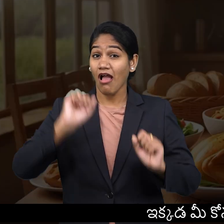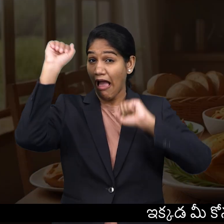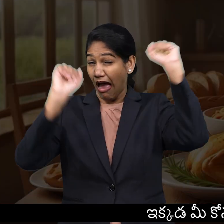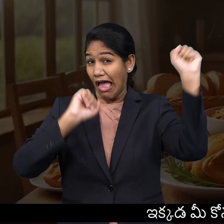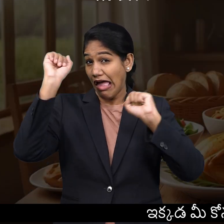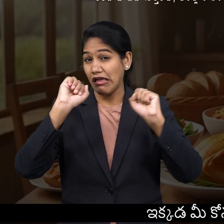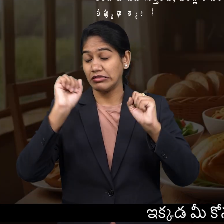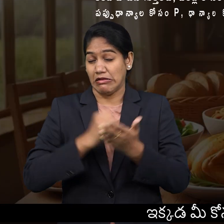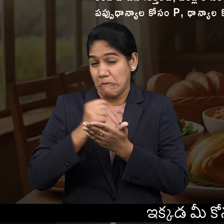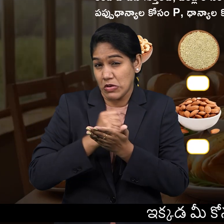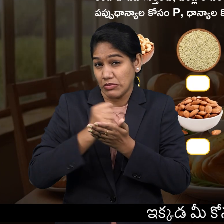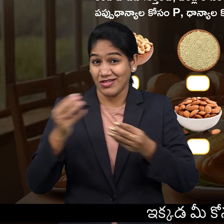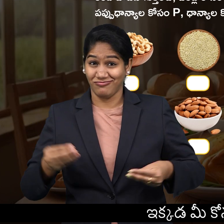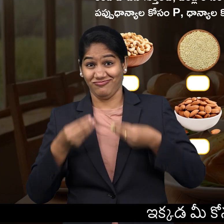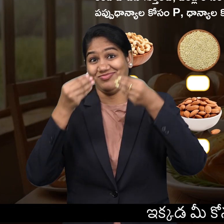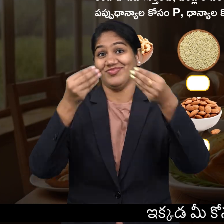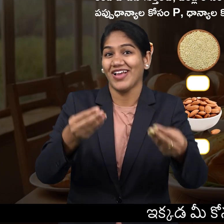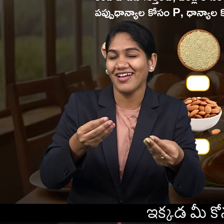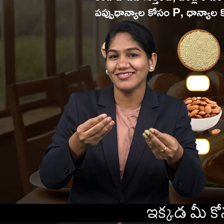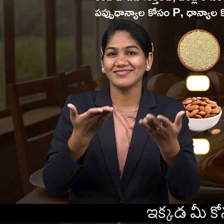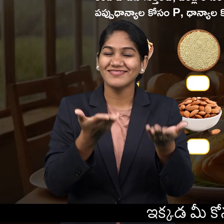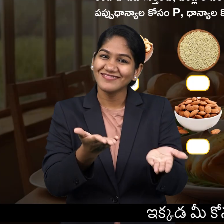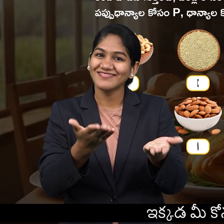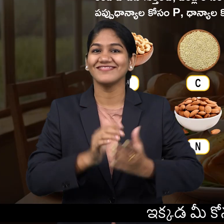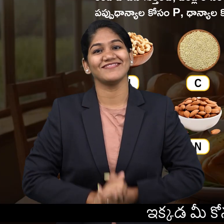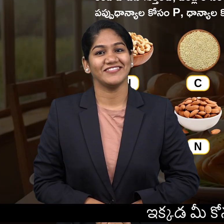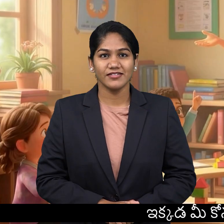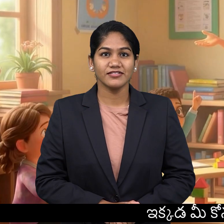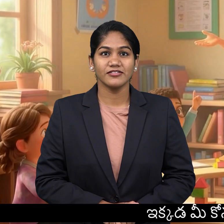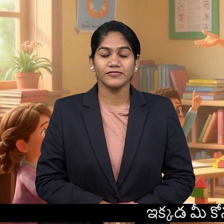ఇక్కడ మీకోసం ఒక కార్యాచరణ ఉంది.